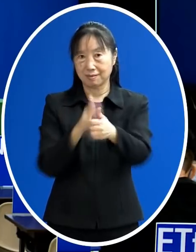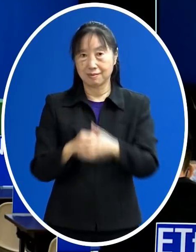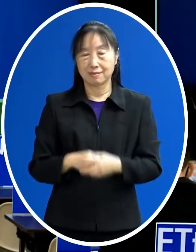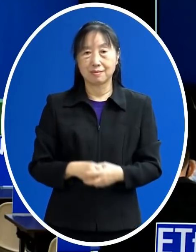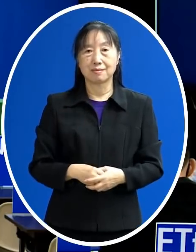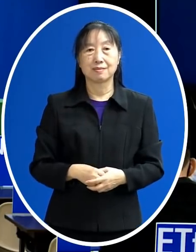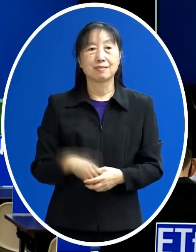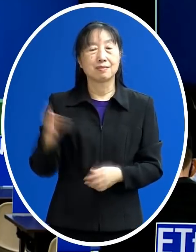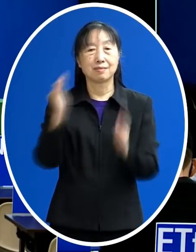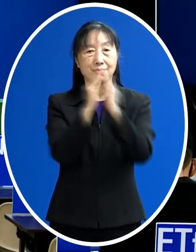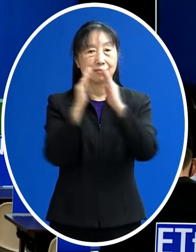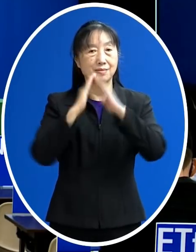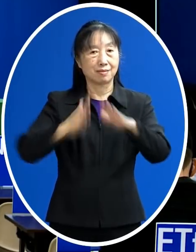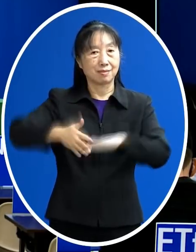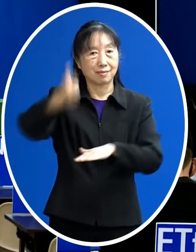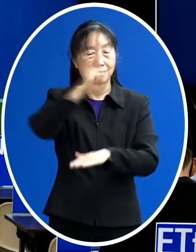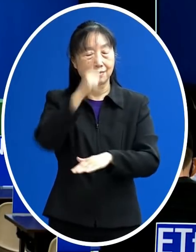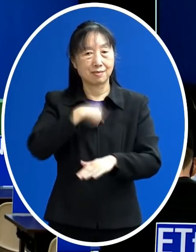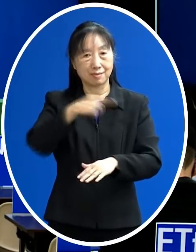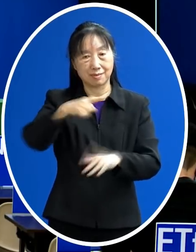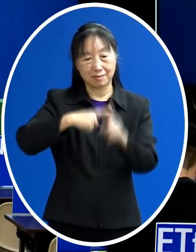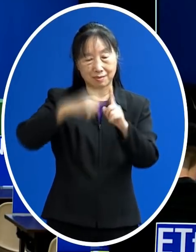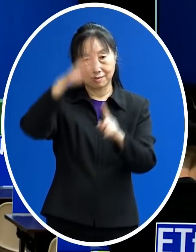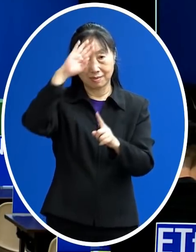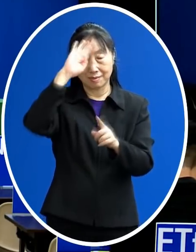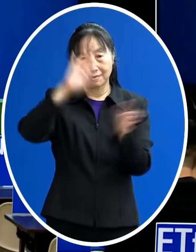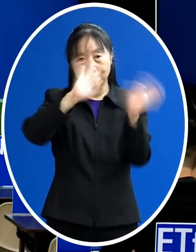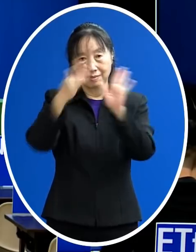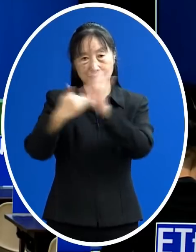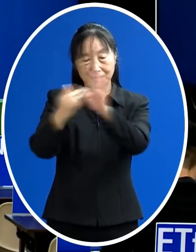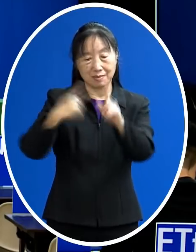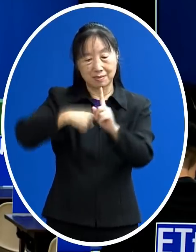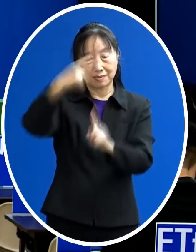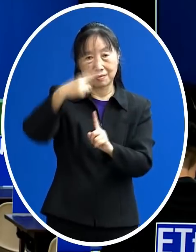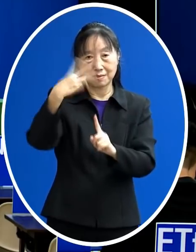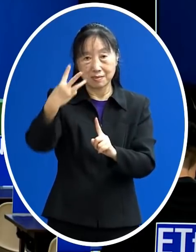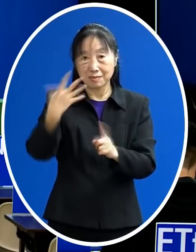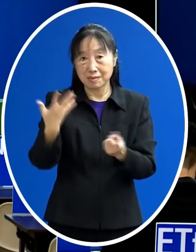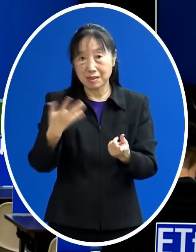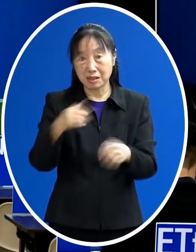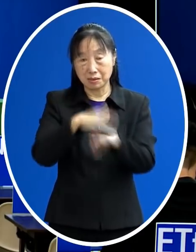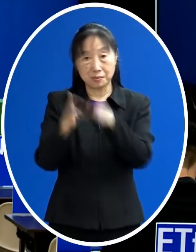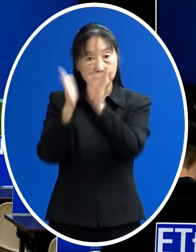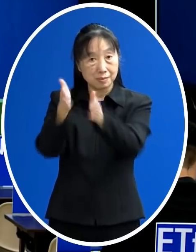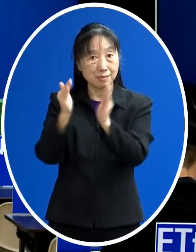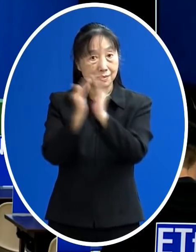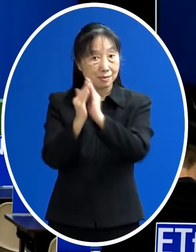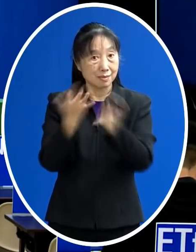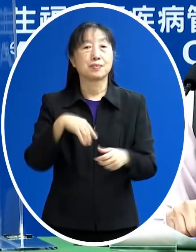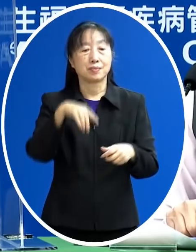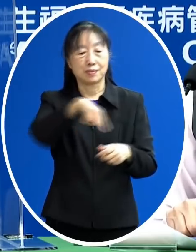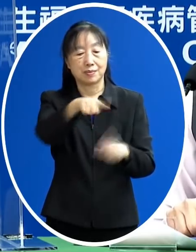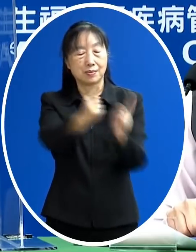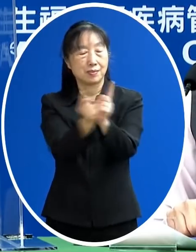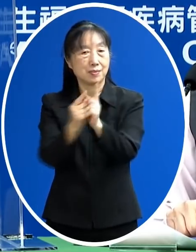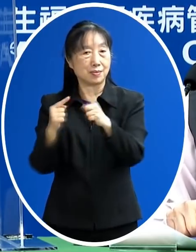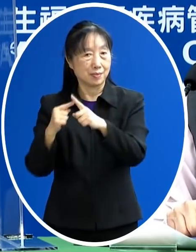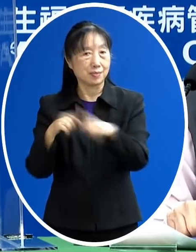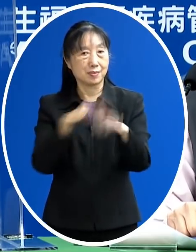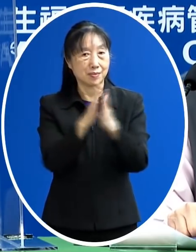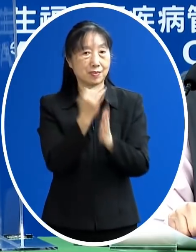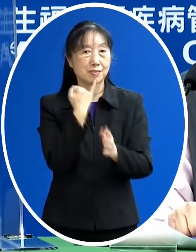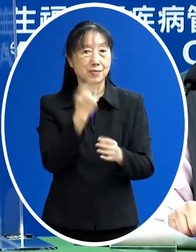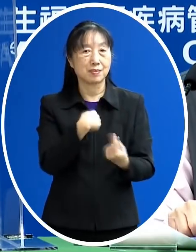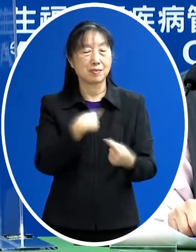桃园市长郑文灿说要有提升防疫等级的准备，想问一下，如果升三级的话，会只针对桃园做分区升级吗？ 那有很多很